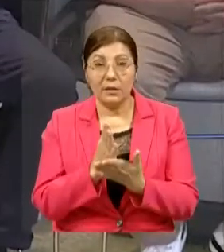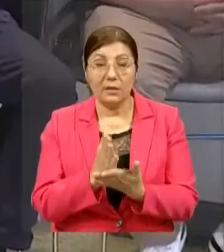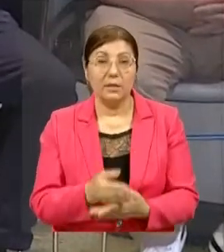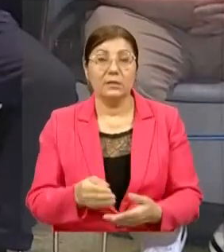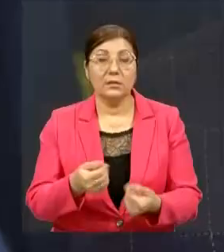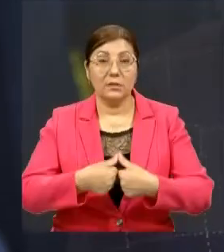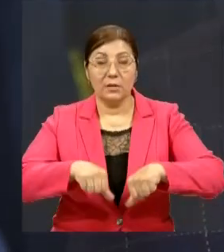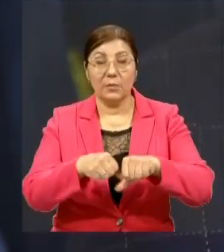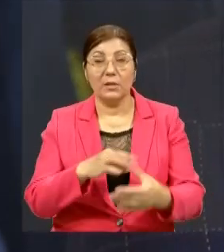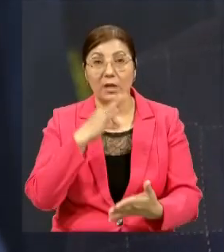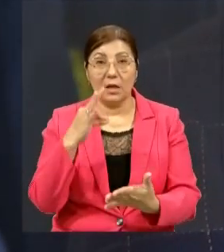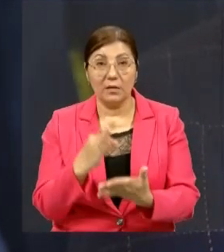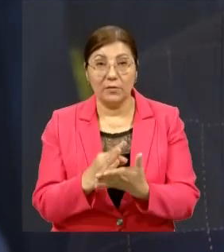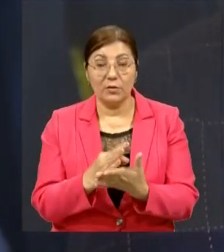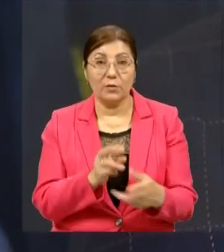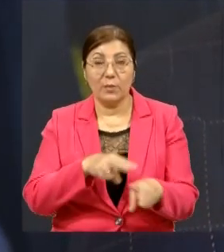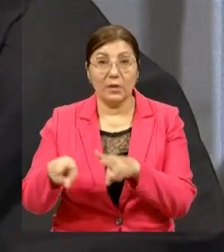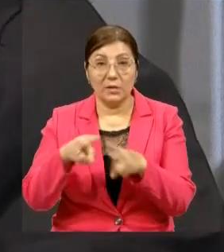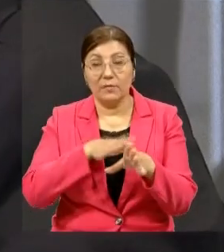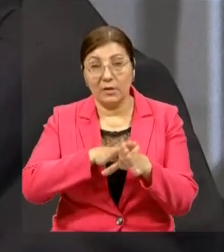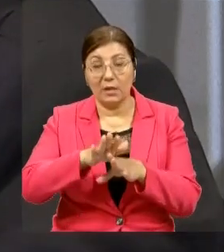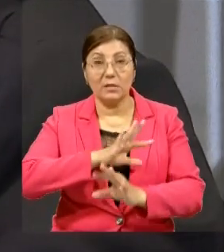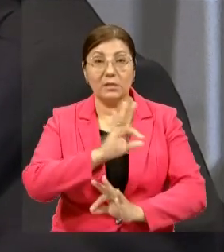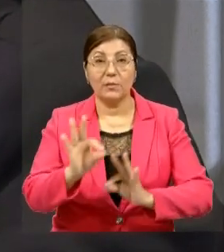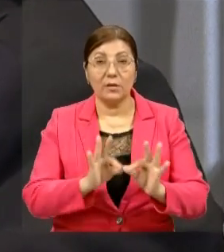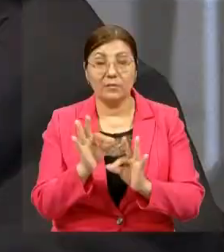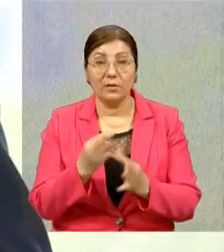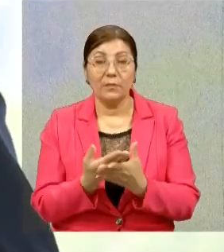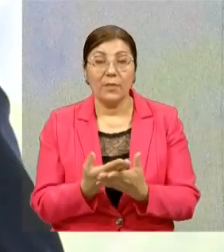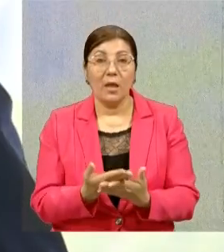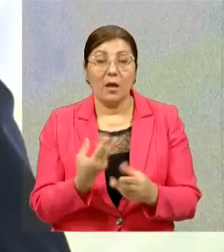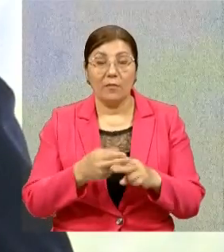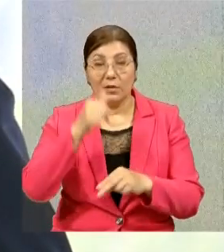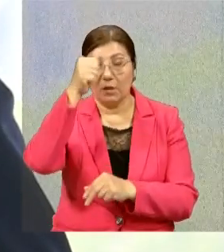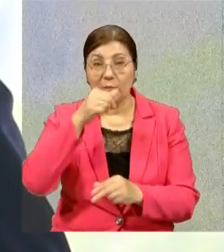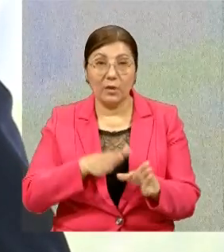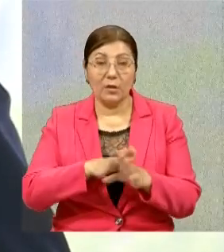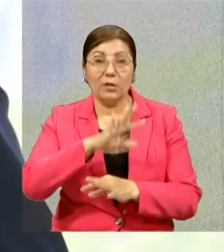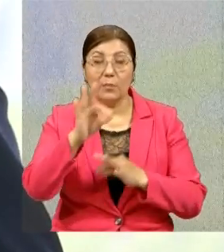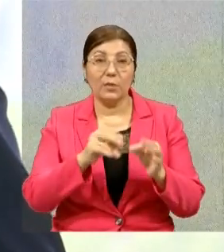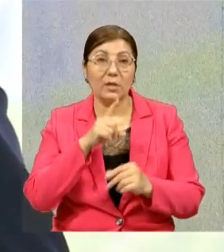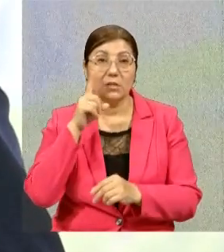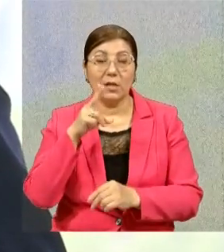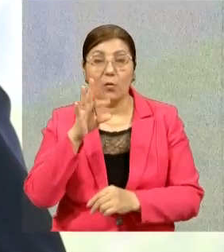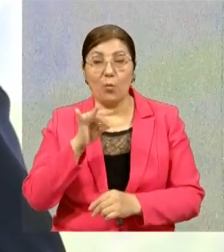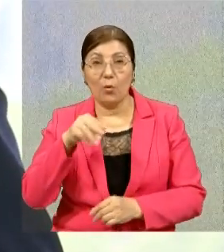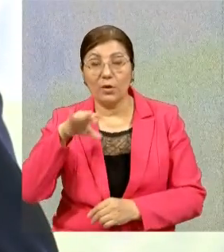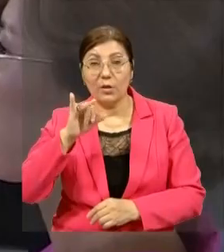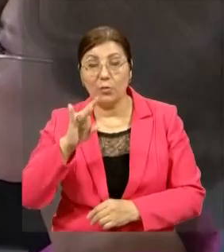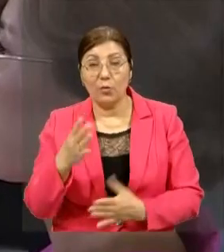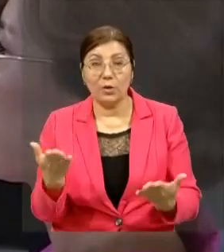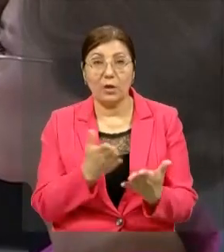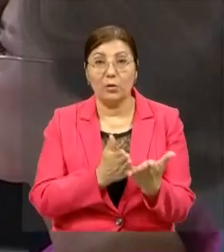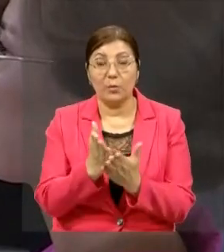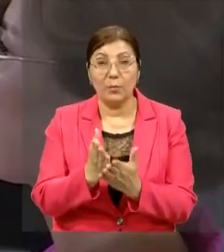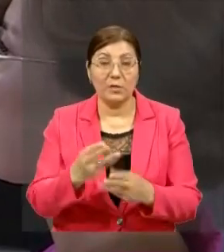штаб отвечающий за координацию контроль реализации проектов А с минувшего года в регионе реализуется проект зелёный коридор для инвесторов он направлен на